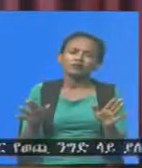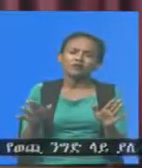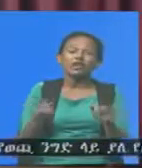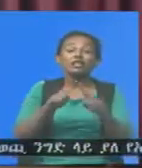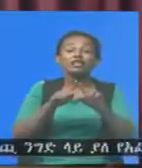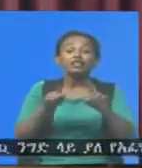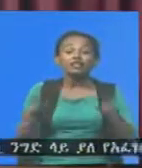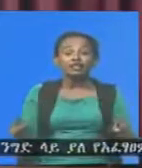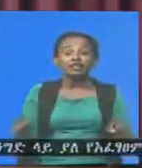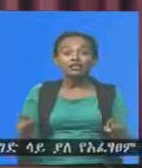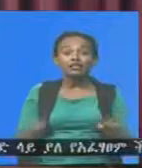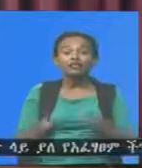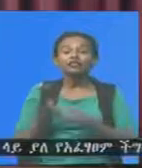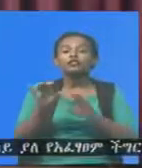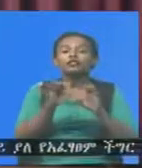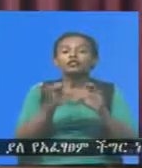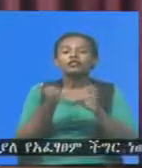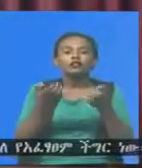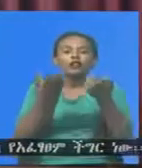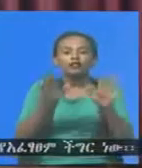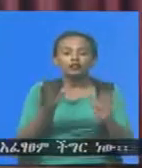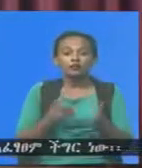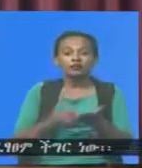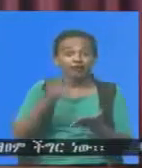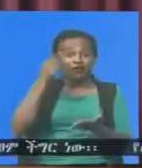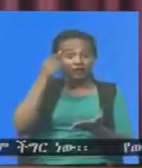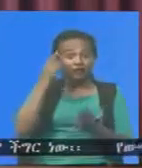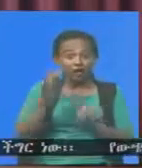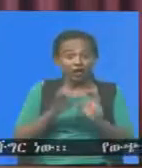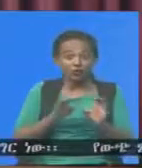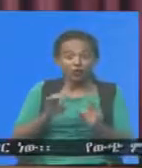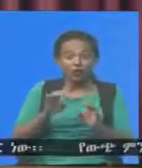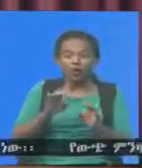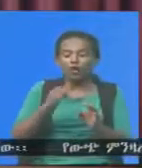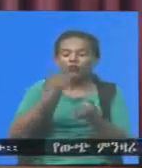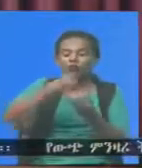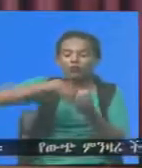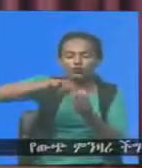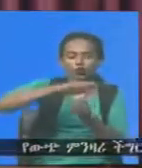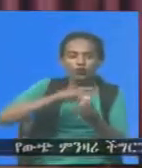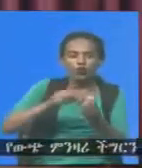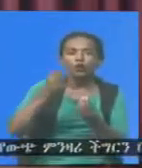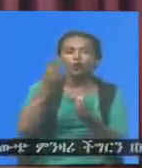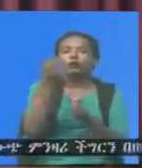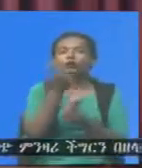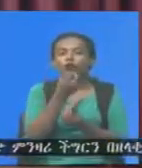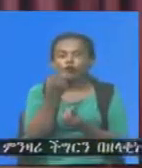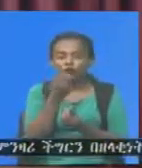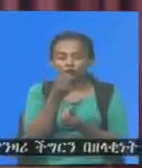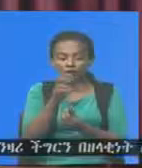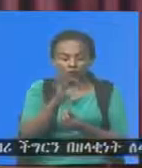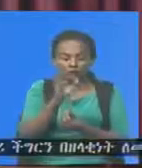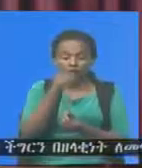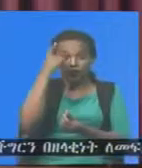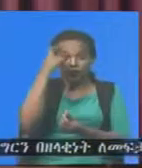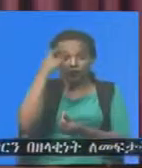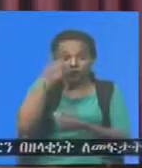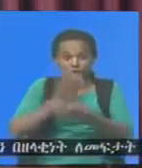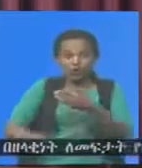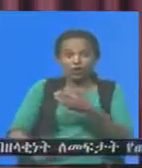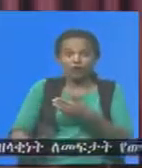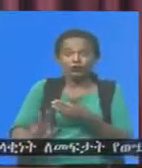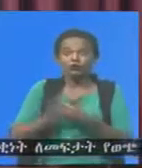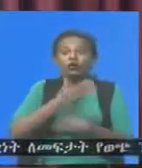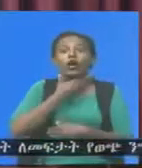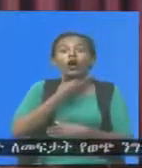የተለየ እንዲደረግለት አይፈልግም። ይህን ታሳቢ አድርጎ በየዞኑ በየወረዳው የሚገኙ የትግራይ ተወላጆች፣